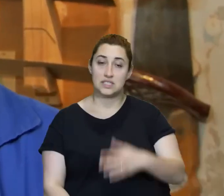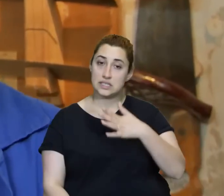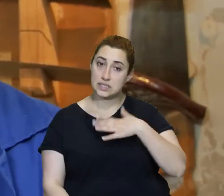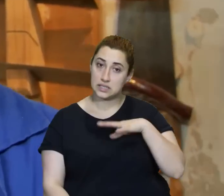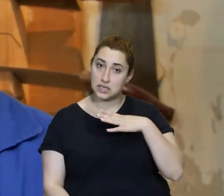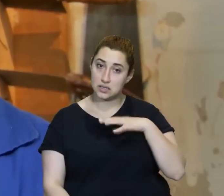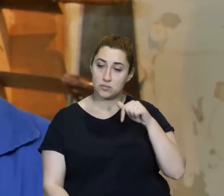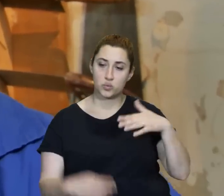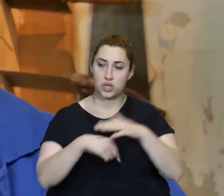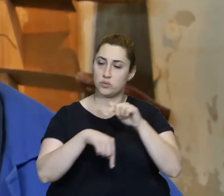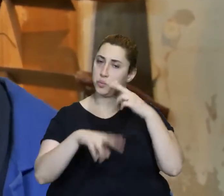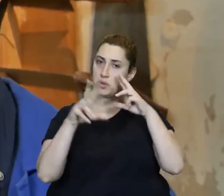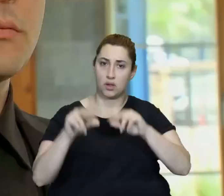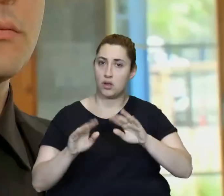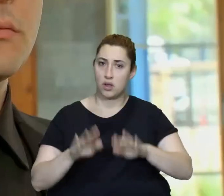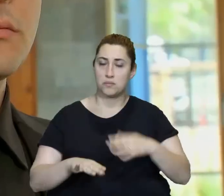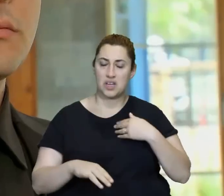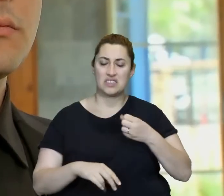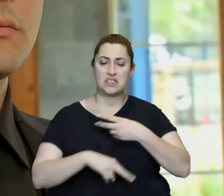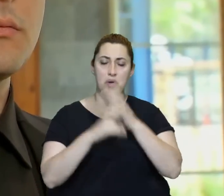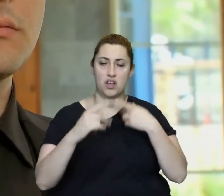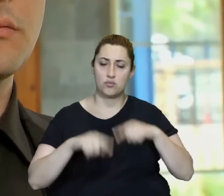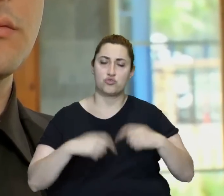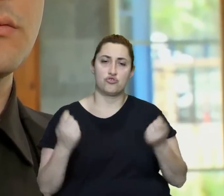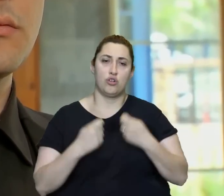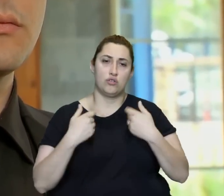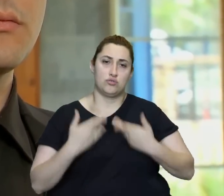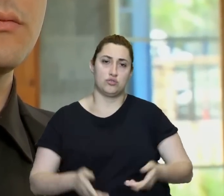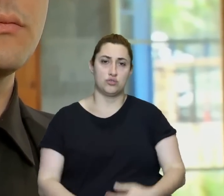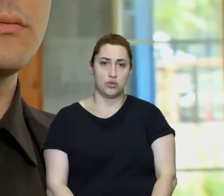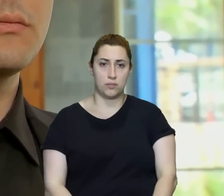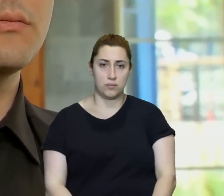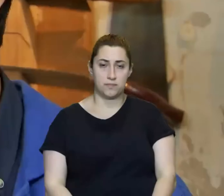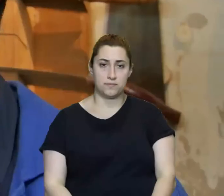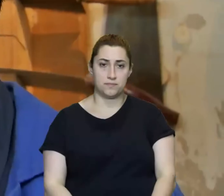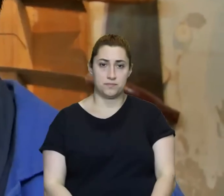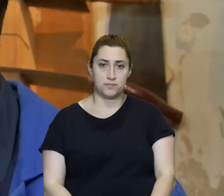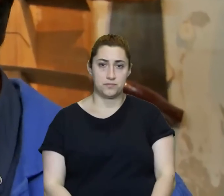İstersen bu gece burada kalabilirsin. Ben sabaha kadar çalışacağım.